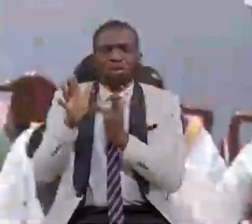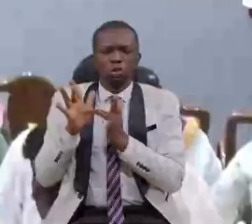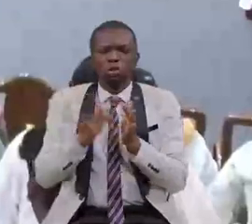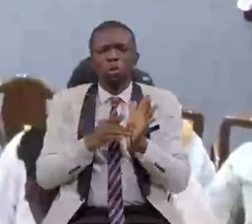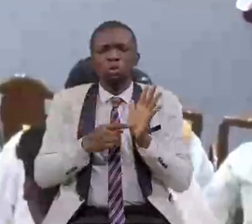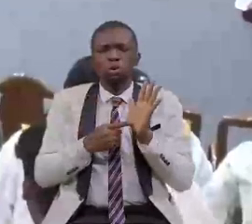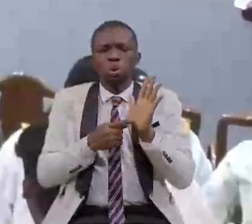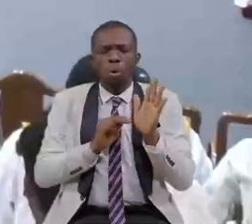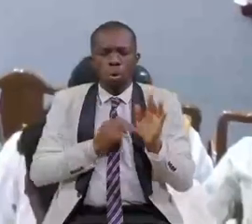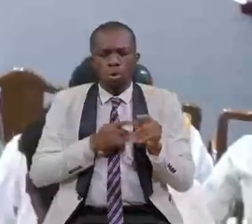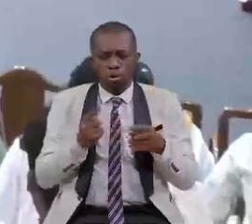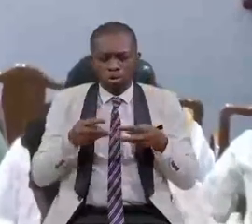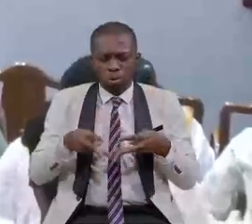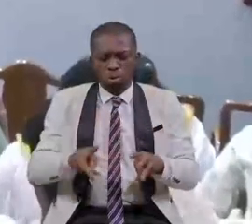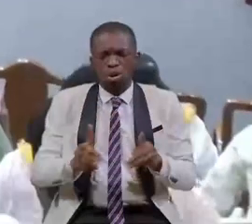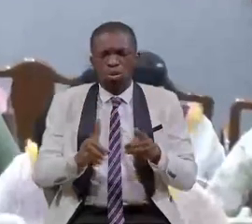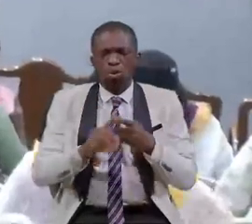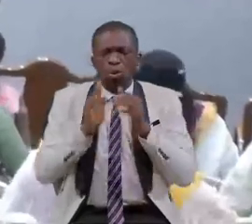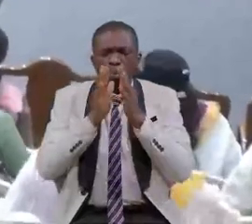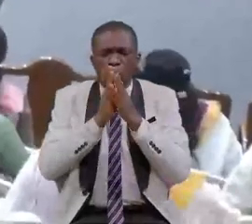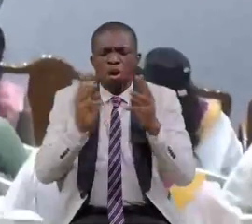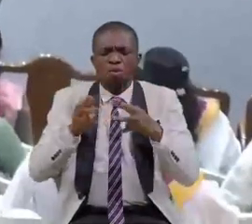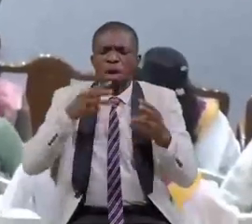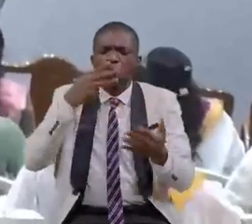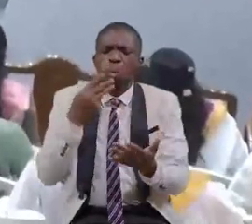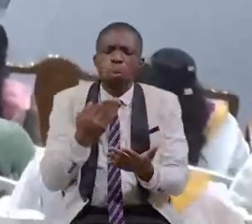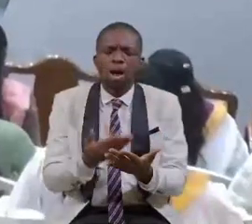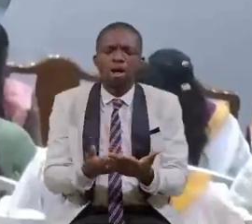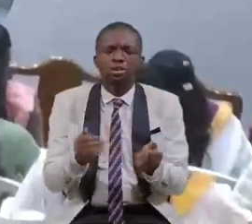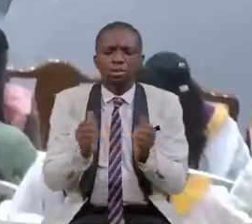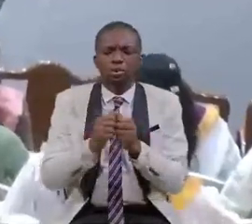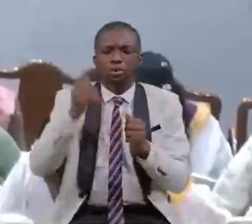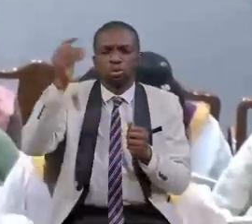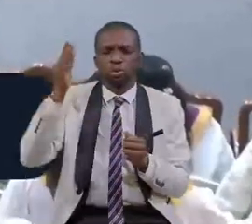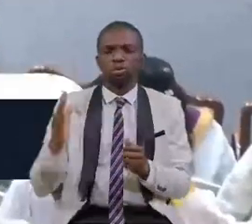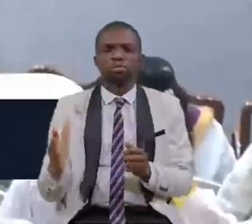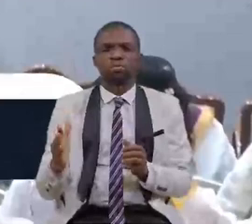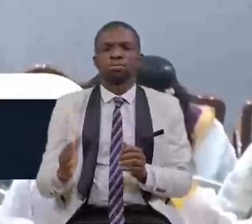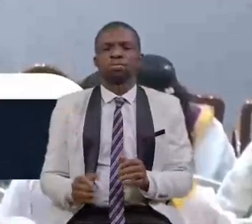Il nous montre la manière dont il faut prier efficacement le Seigneur. Numéro 1.